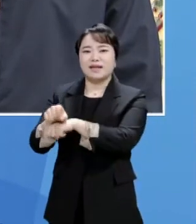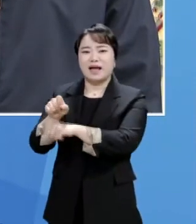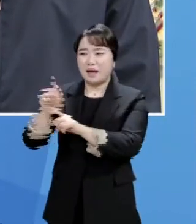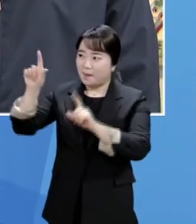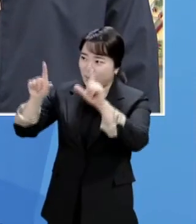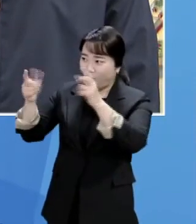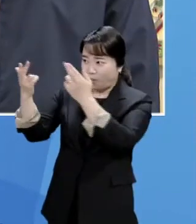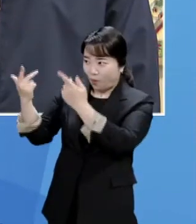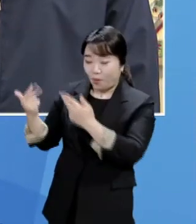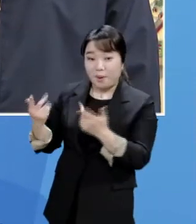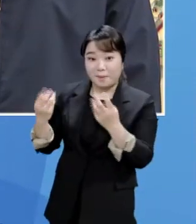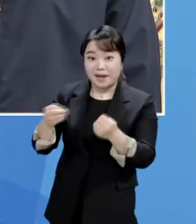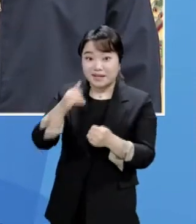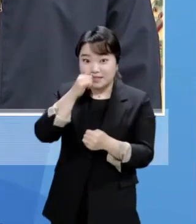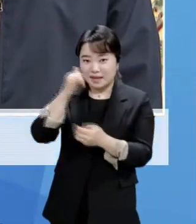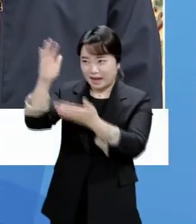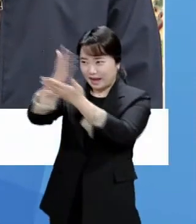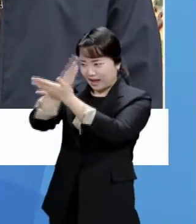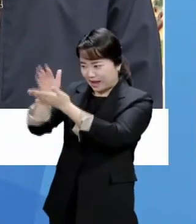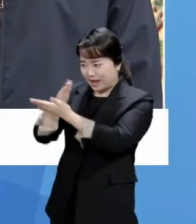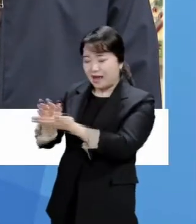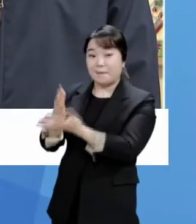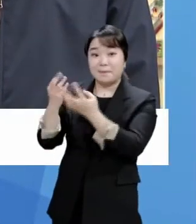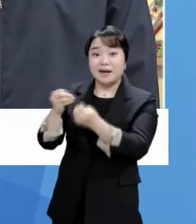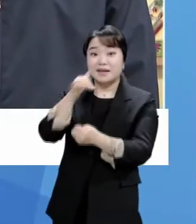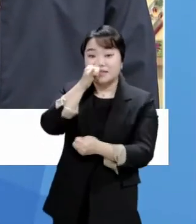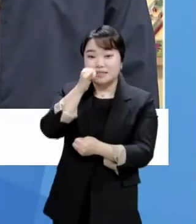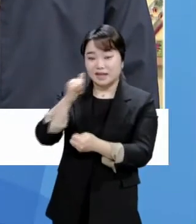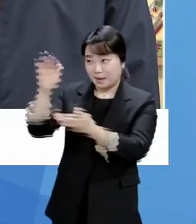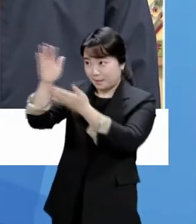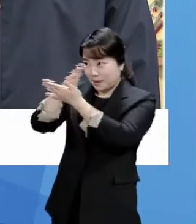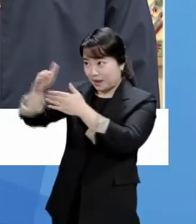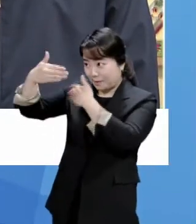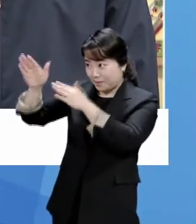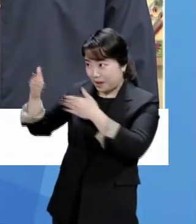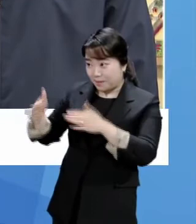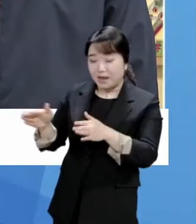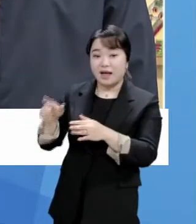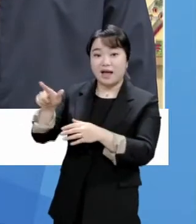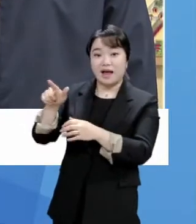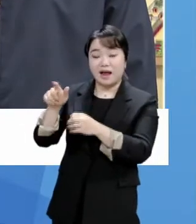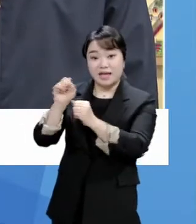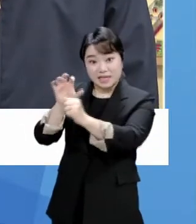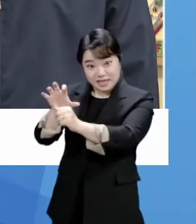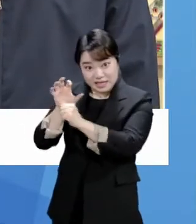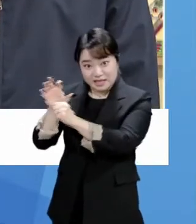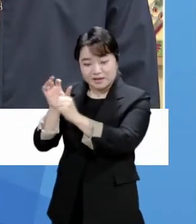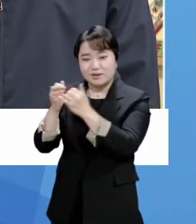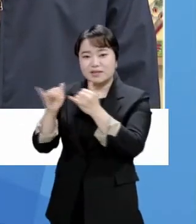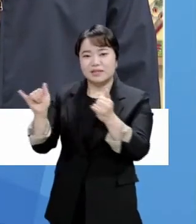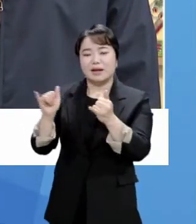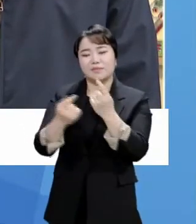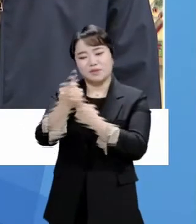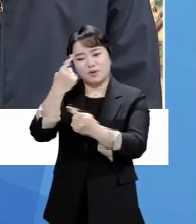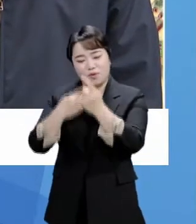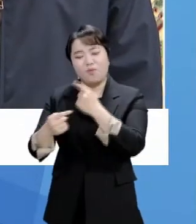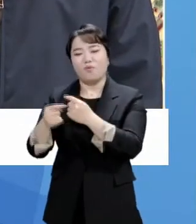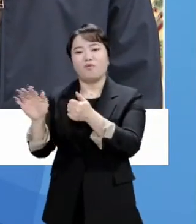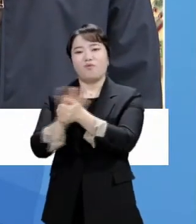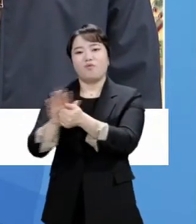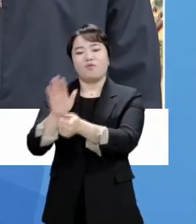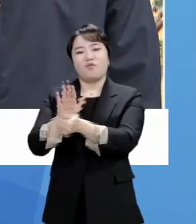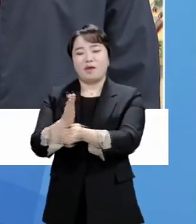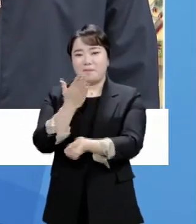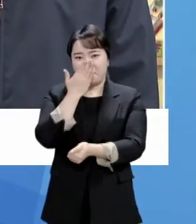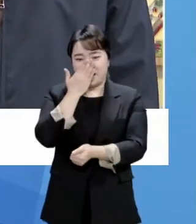공간들이 많이 있습니다. 여러 칸이 나눠져 있어서 그 칸을 이제 시민들이 많이 활용하게 될 것 같습니다.